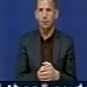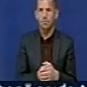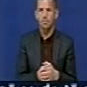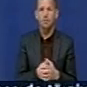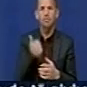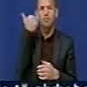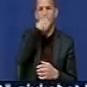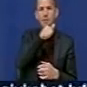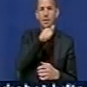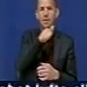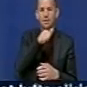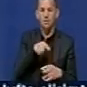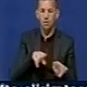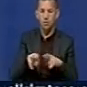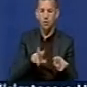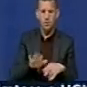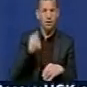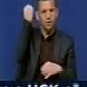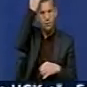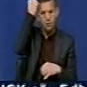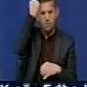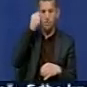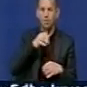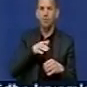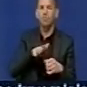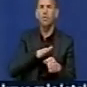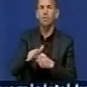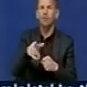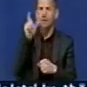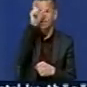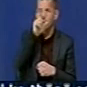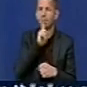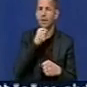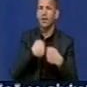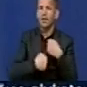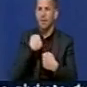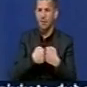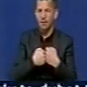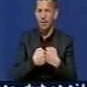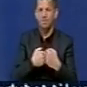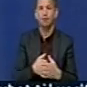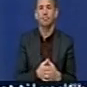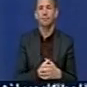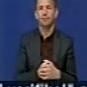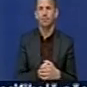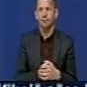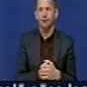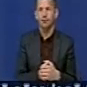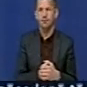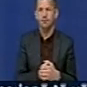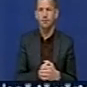është ndërtu një gjykatë në Kosovë kundër serbëve që kanë bërë krime dhe gjenocid.